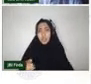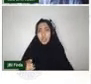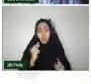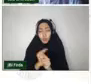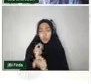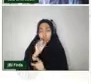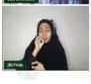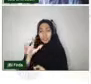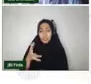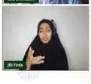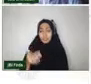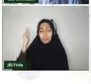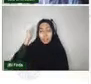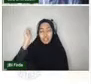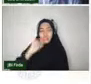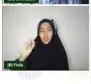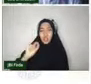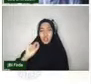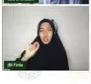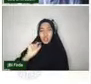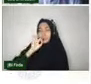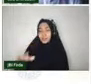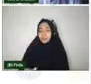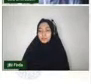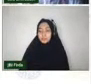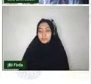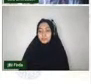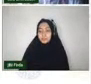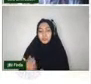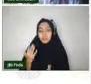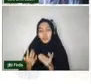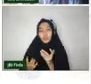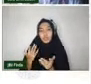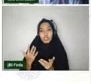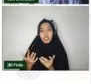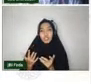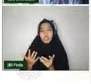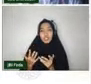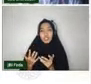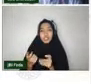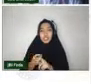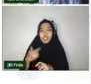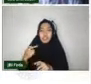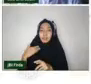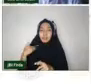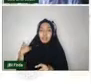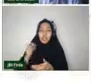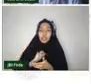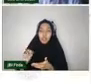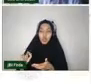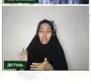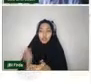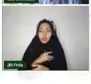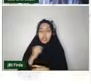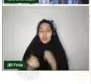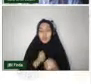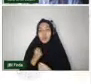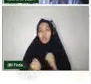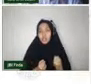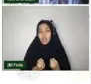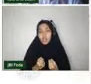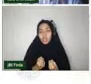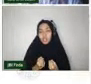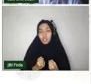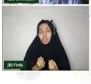dari pihak sekolah menyampaikan, mungkin memang dari pihak sekolah kami sebagai guru sebenarnya sudah berusaha